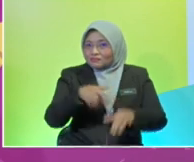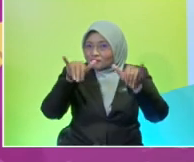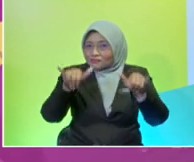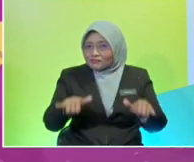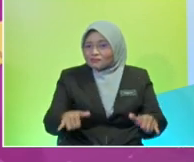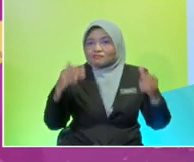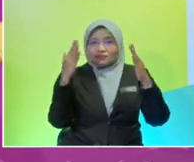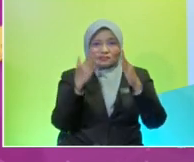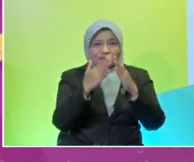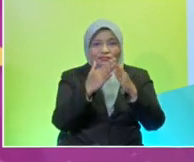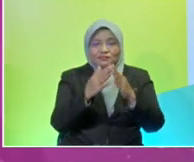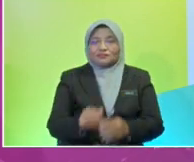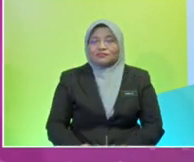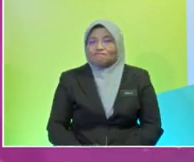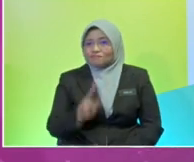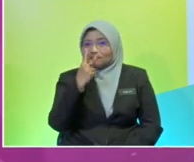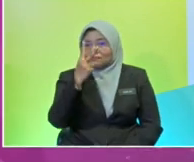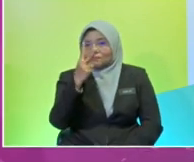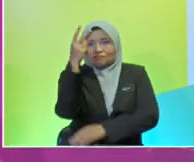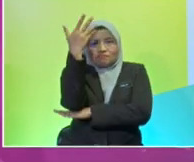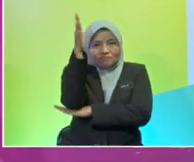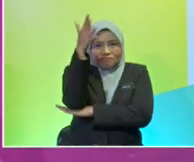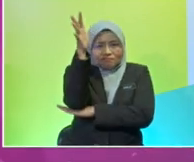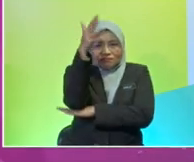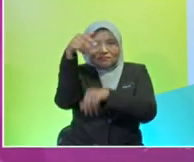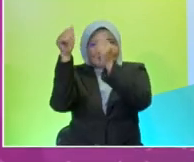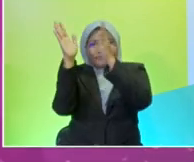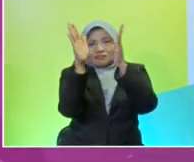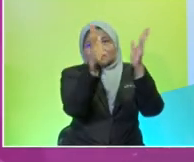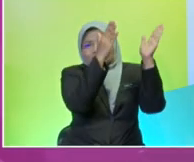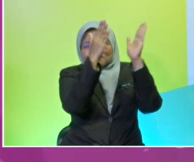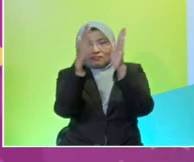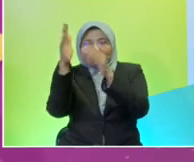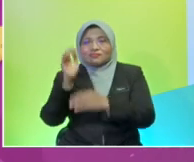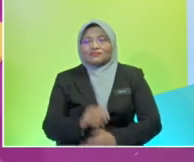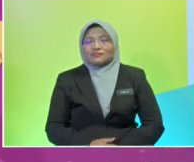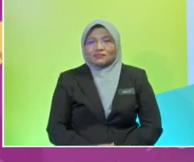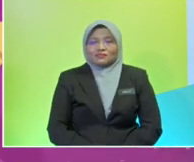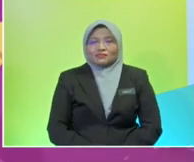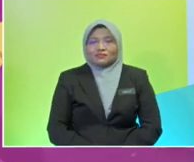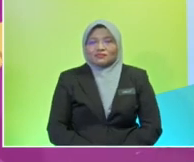dan kita kalau kita keluar eee kita nampak baju kita rambut kita semua